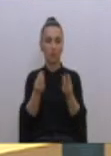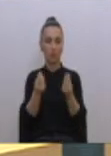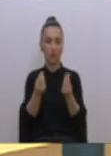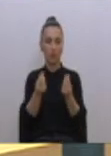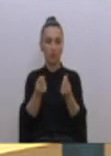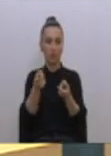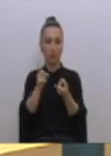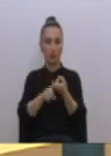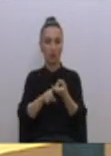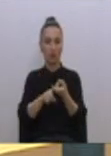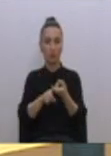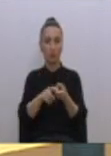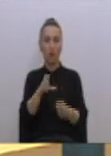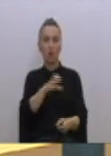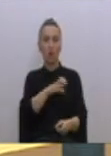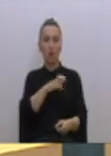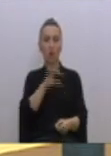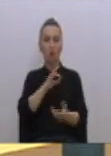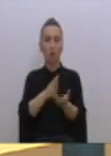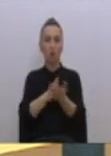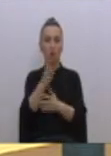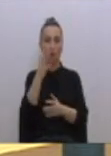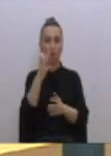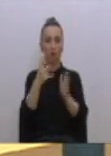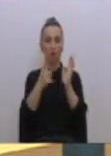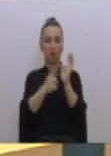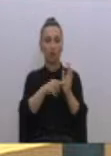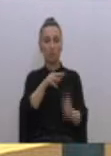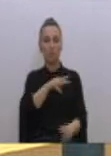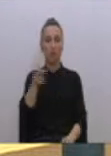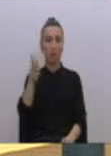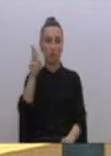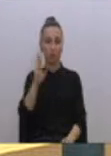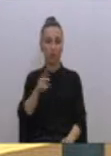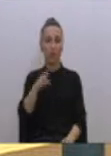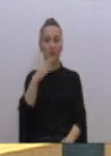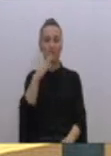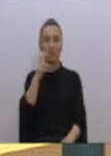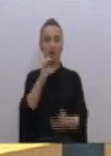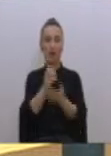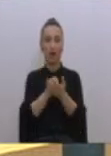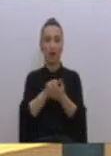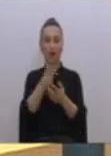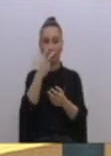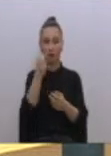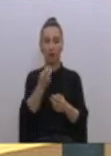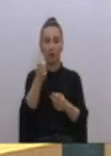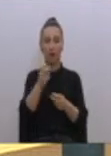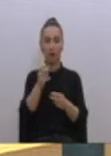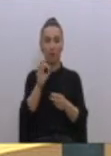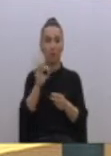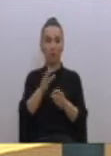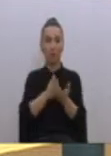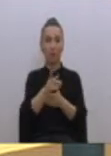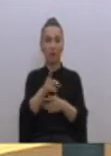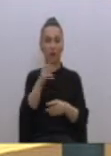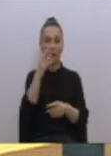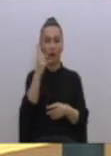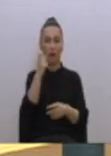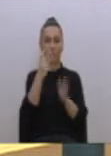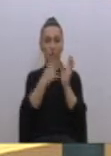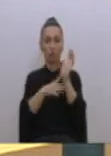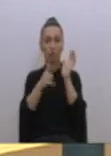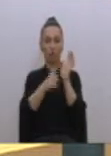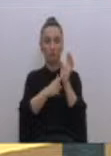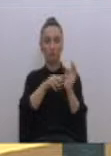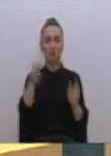tot și, utrau cu ne bitmidi, 8 milioane de dolari, da, calul mare de bisa, dar nașine bitmidi, sector și, asta mă uită 7 milioane de